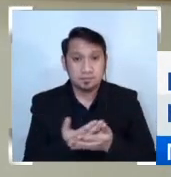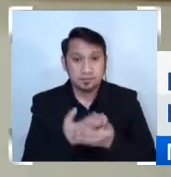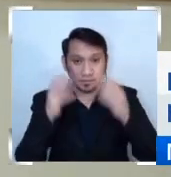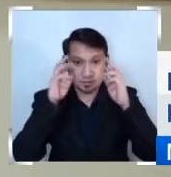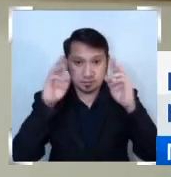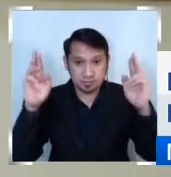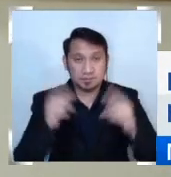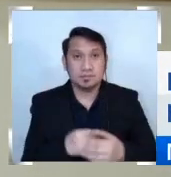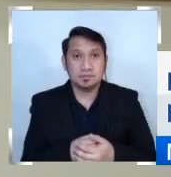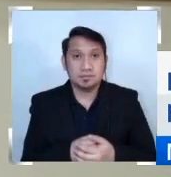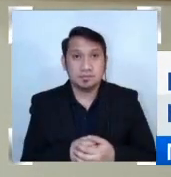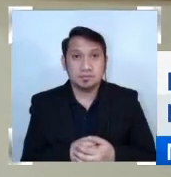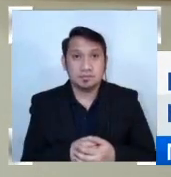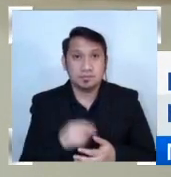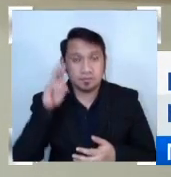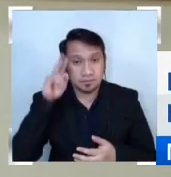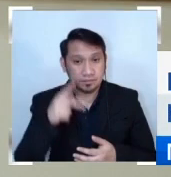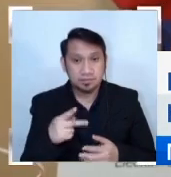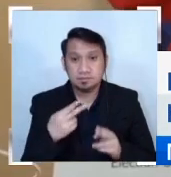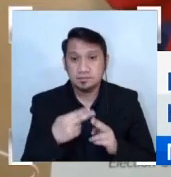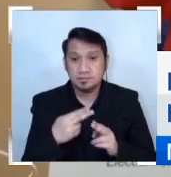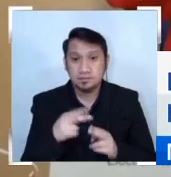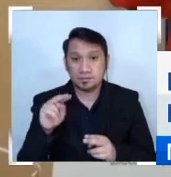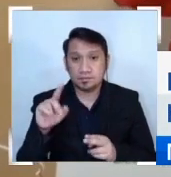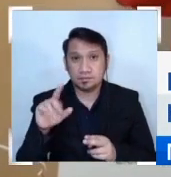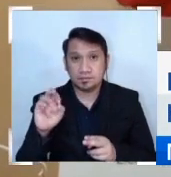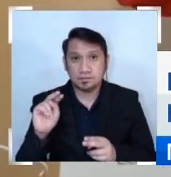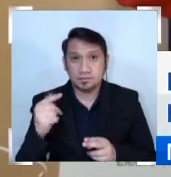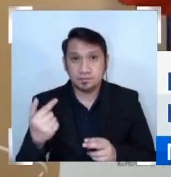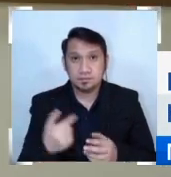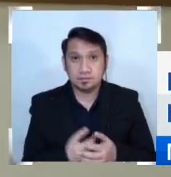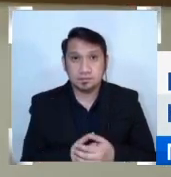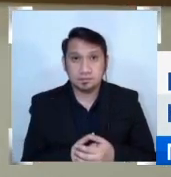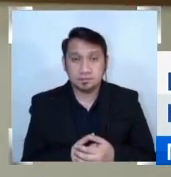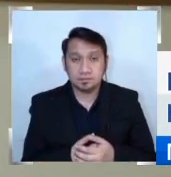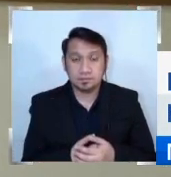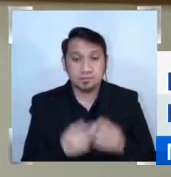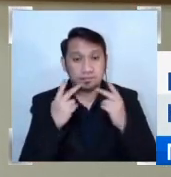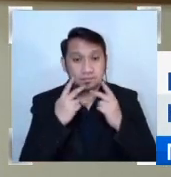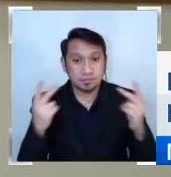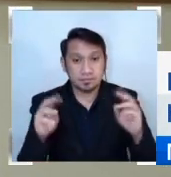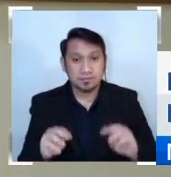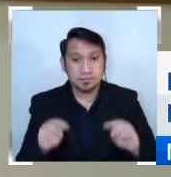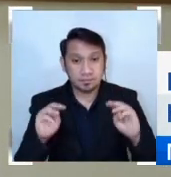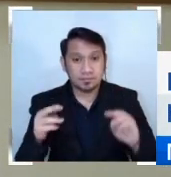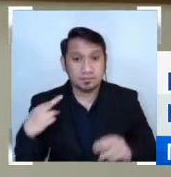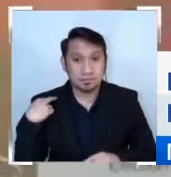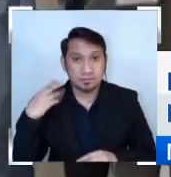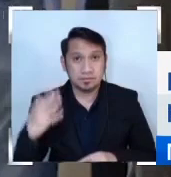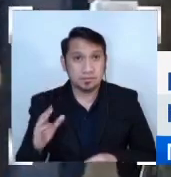naman bilang Vice Mayor si Ninong de la Cruz. Ipinroklama na rin si Malabon Representative J. Lacson